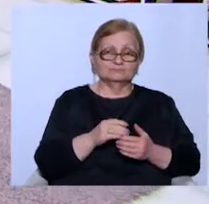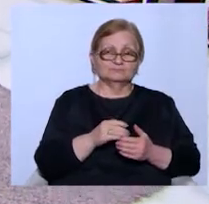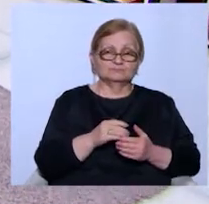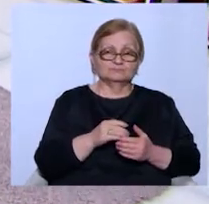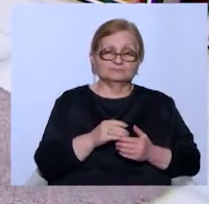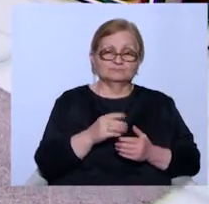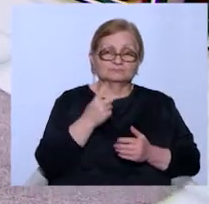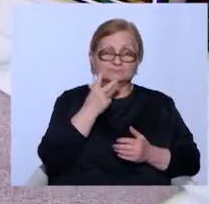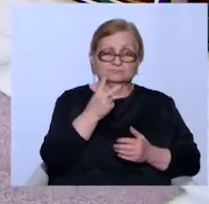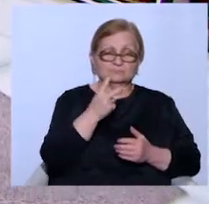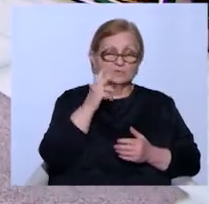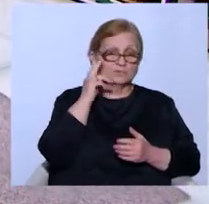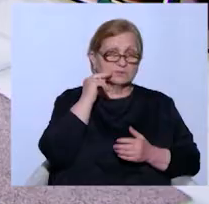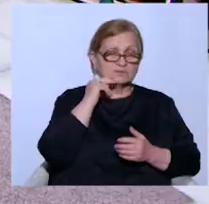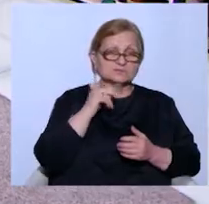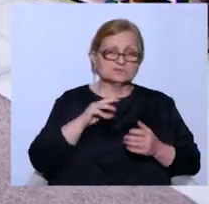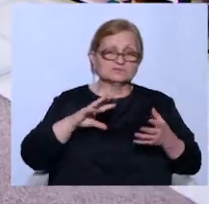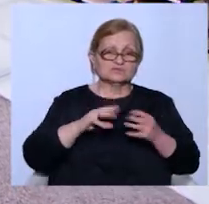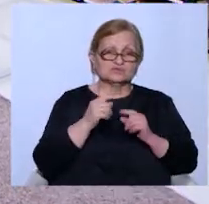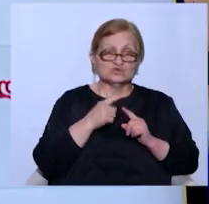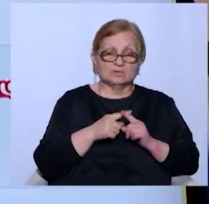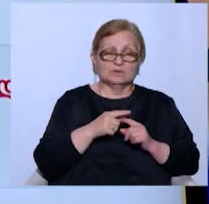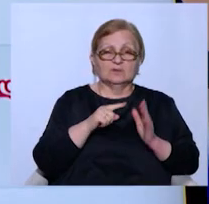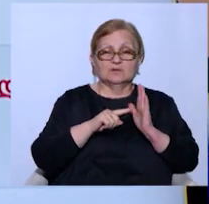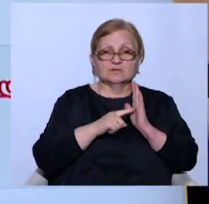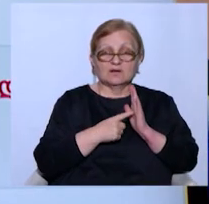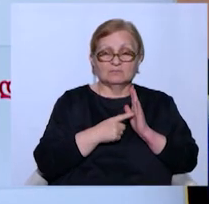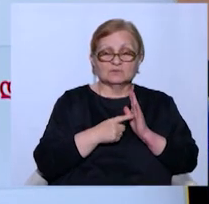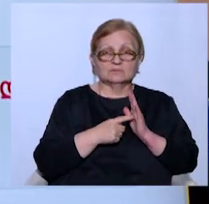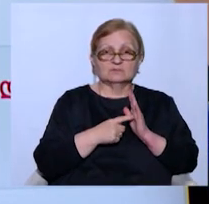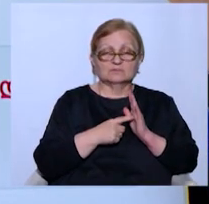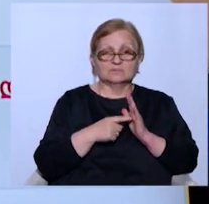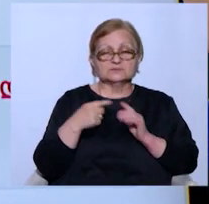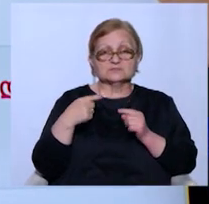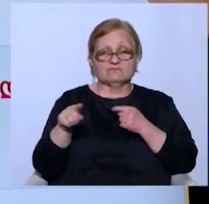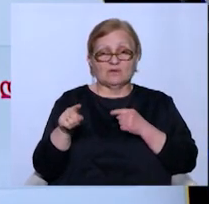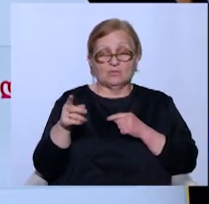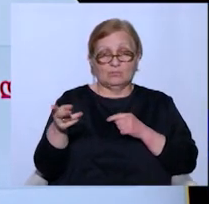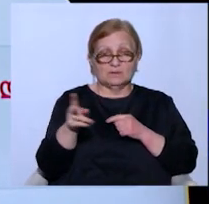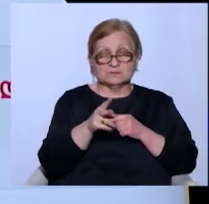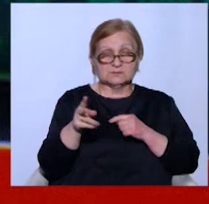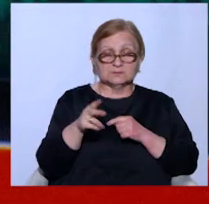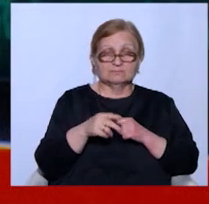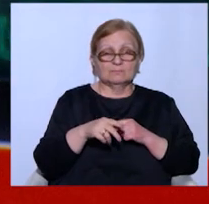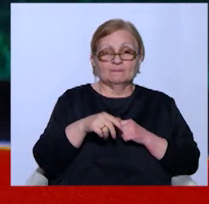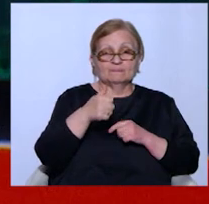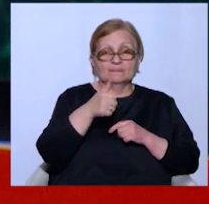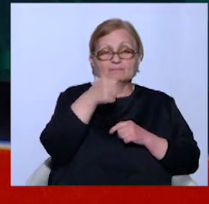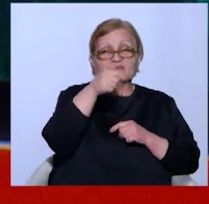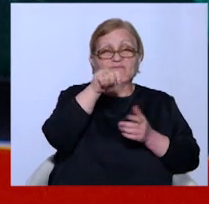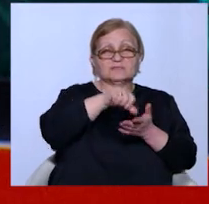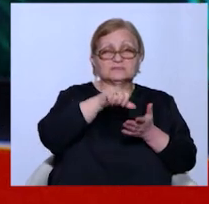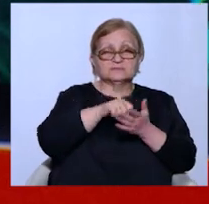იგი, ორი რიცხვის ჯამი გავამრავლოთ ამ ორი რიცხვის სხვაობაზე, უდრის პირველი წევრის